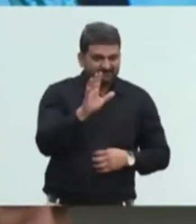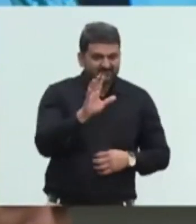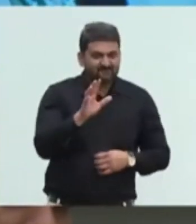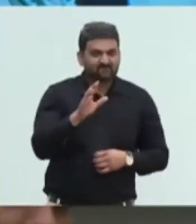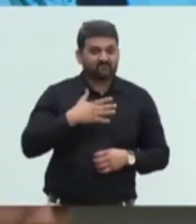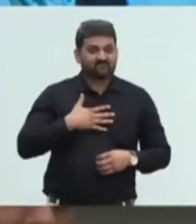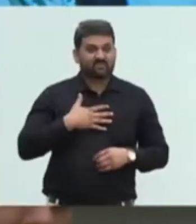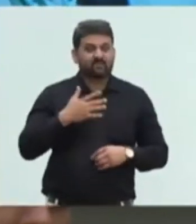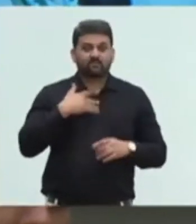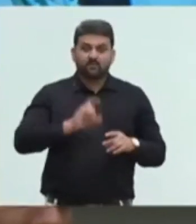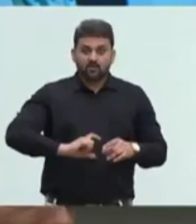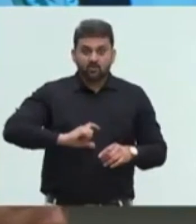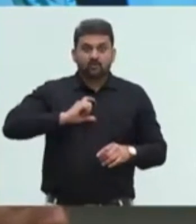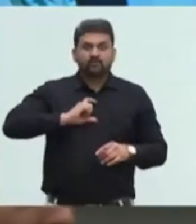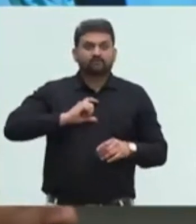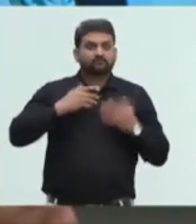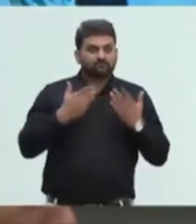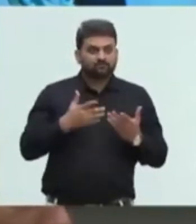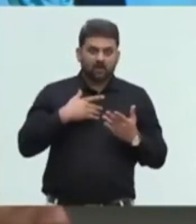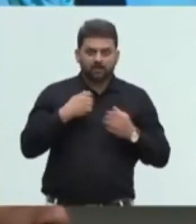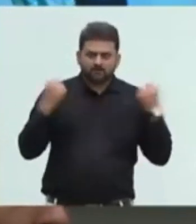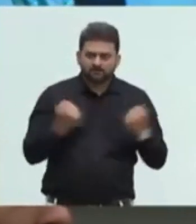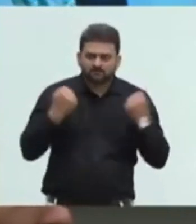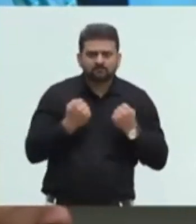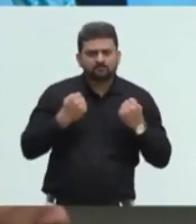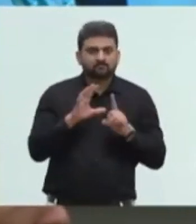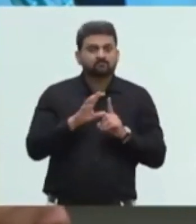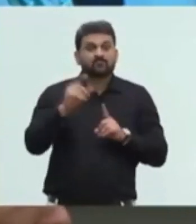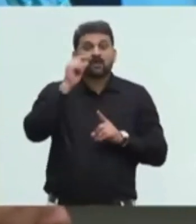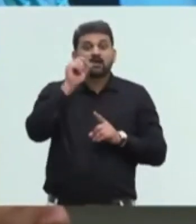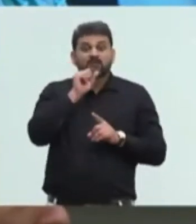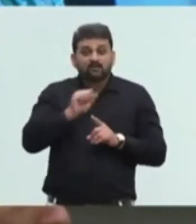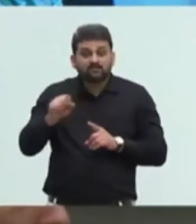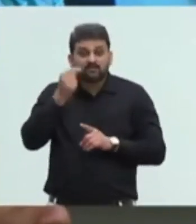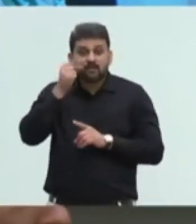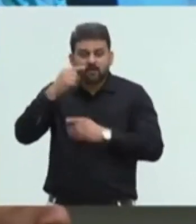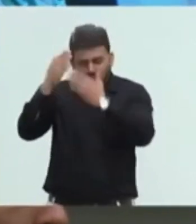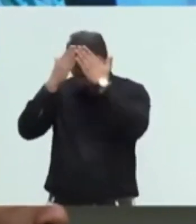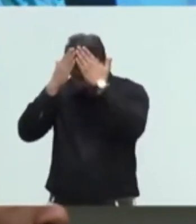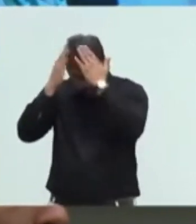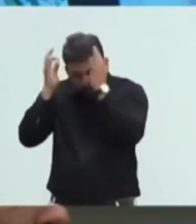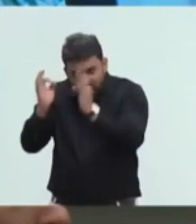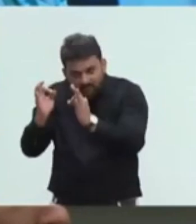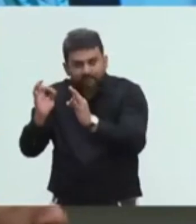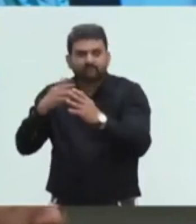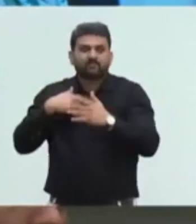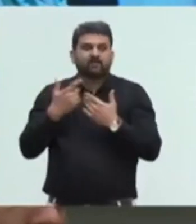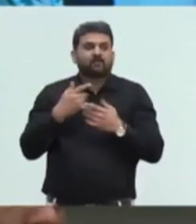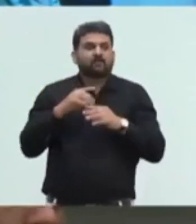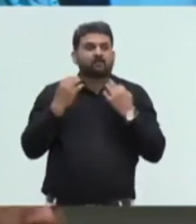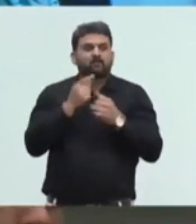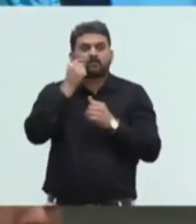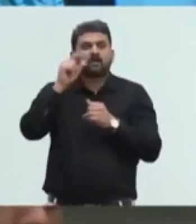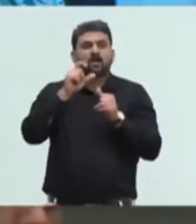हमने तो नहीं कि हम खुद में में दर्द हो दादी और पापा और अंजलि भागवत के